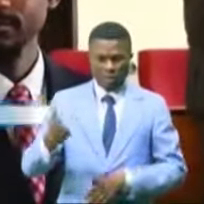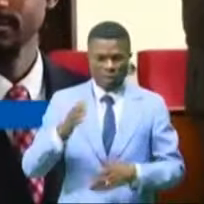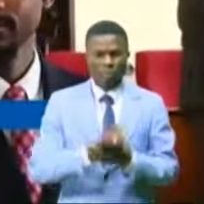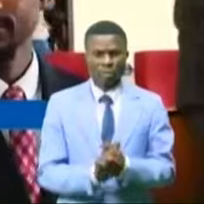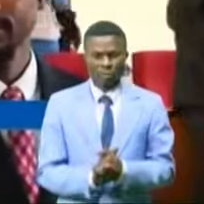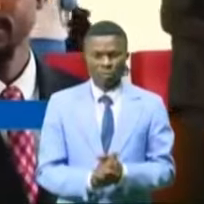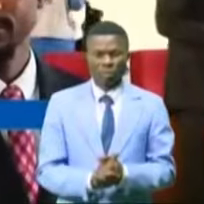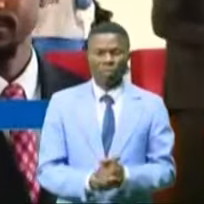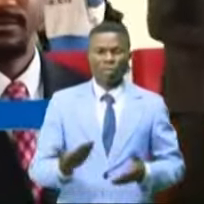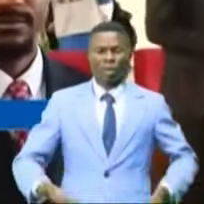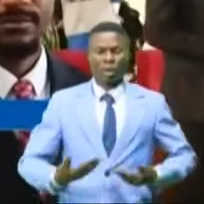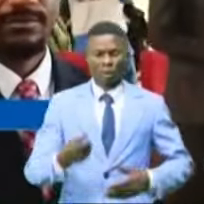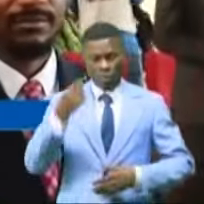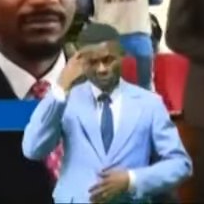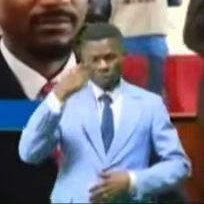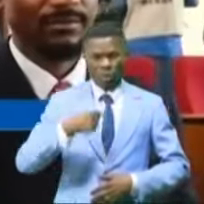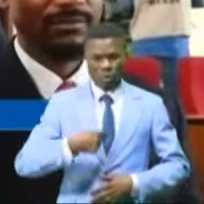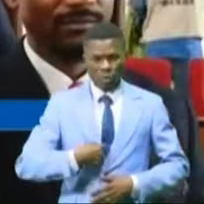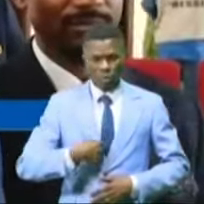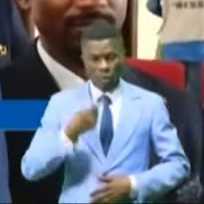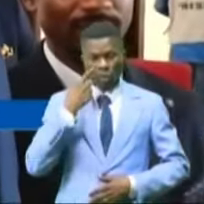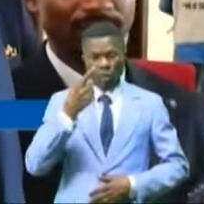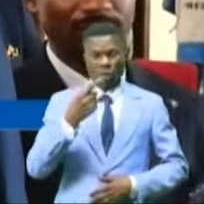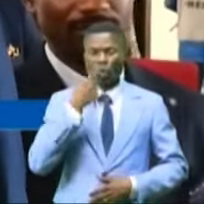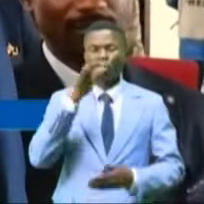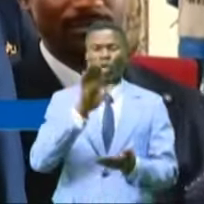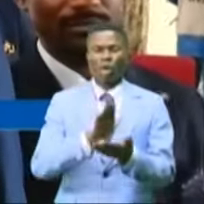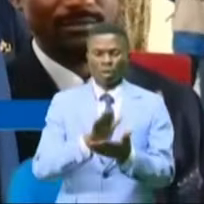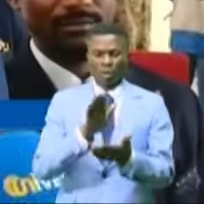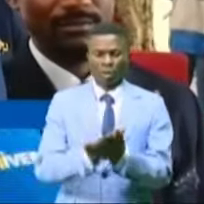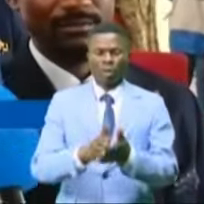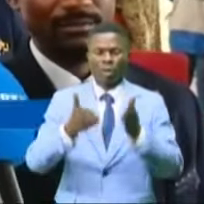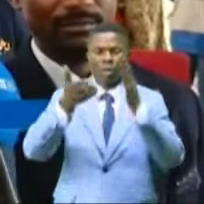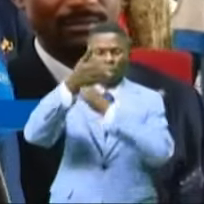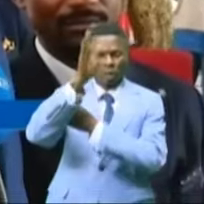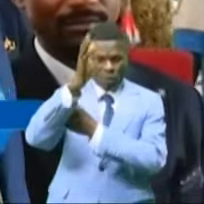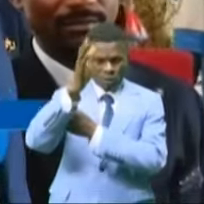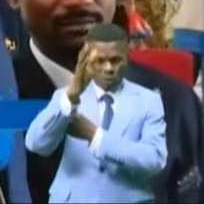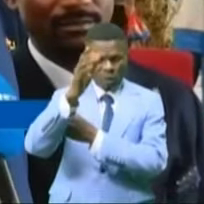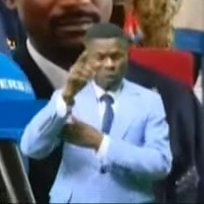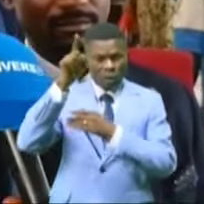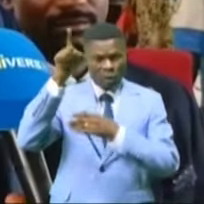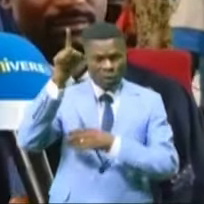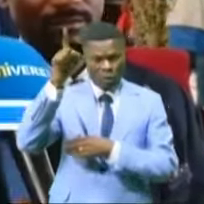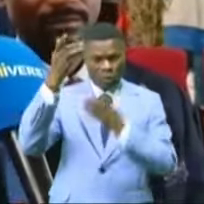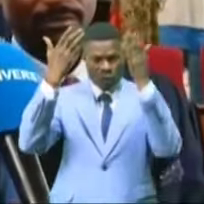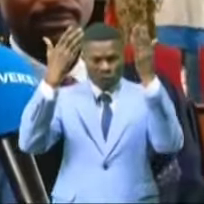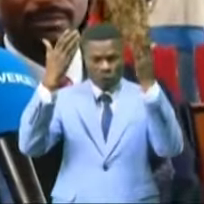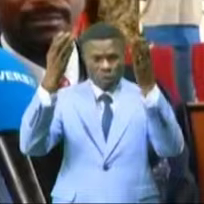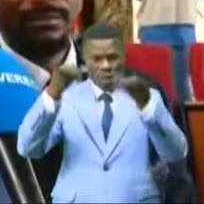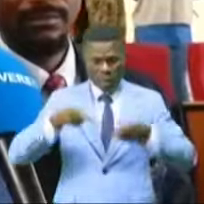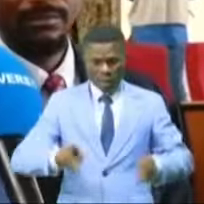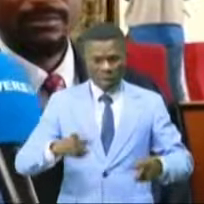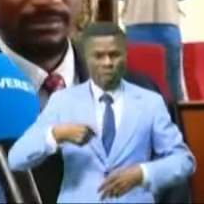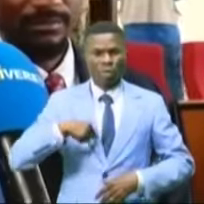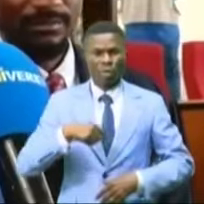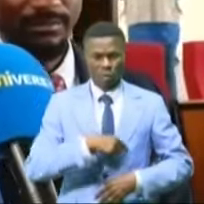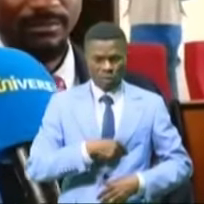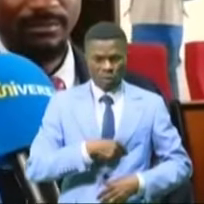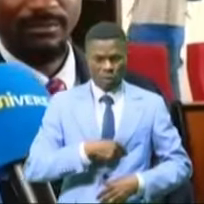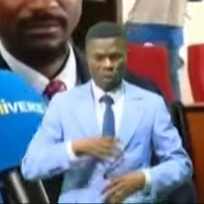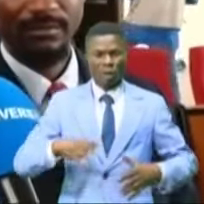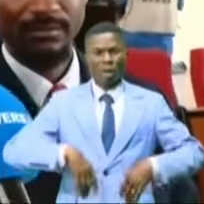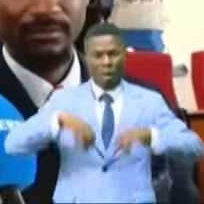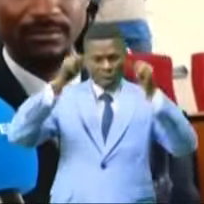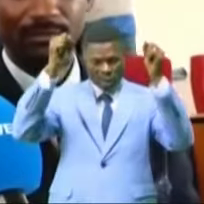peuvent être que des notions de gratitude envers Dieu qui nous a permis de pouvoir être validés à